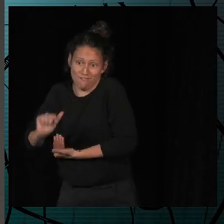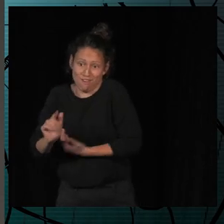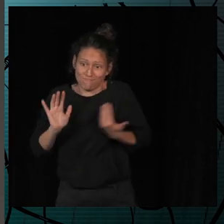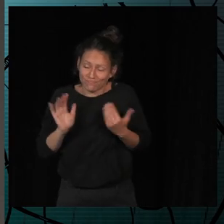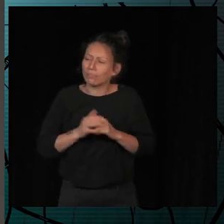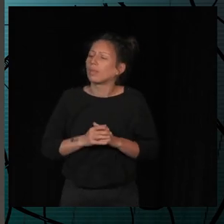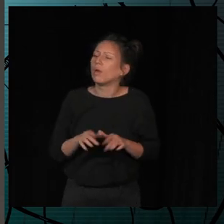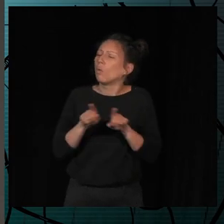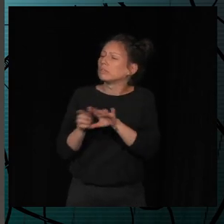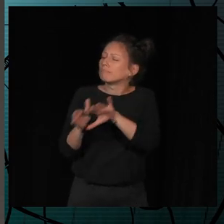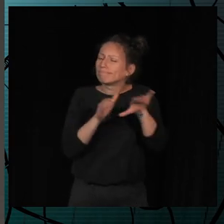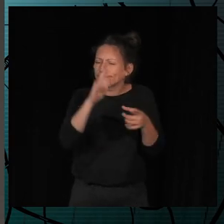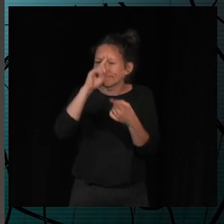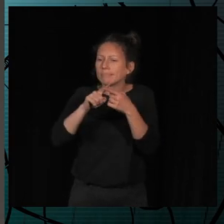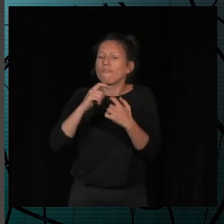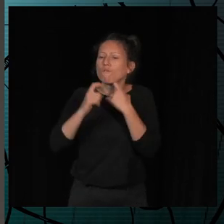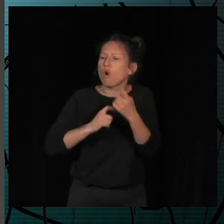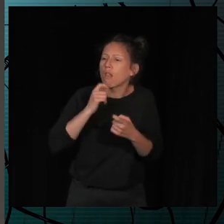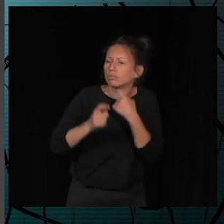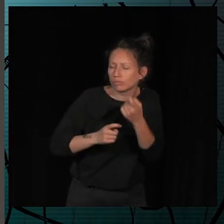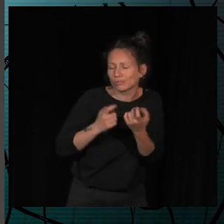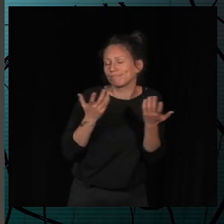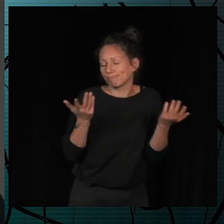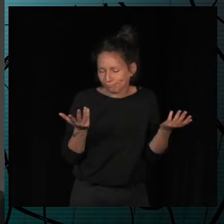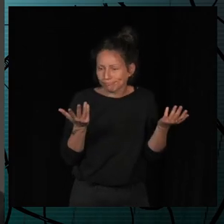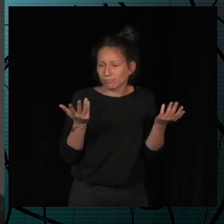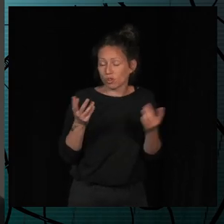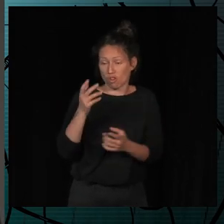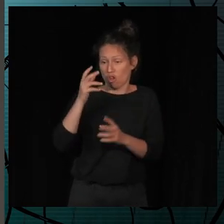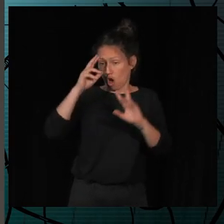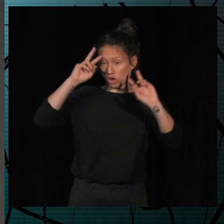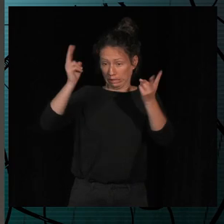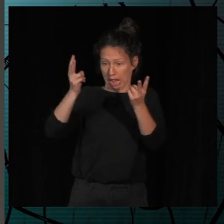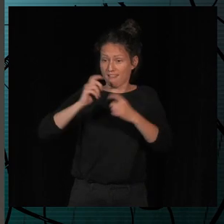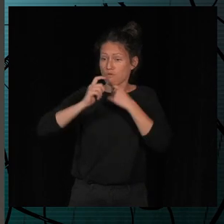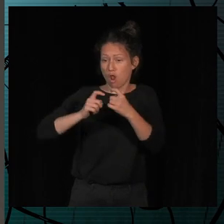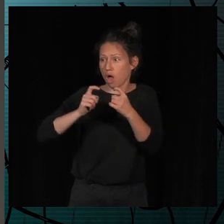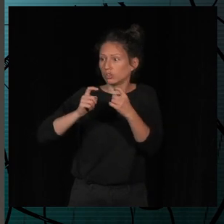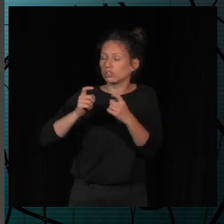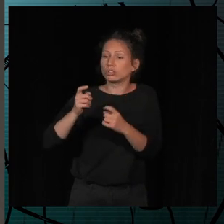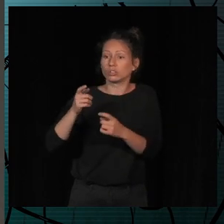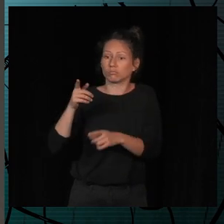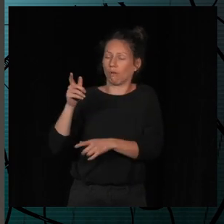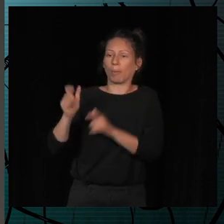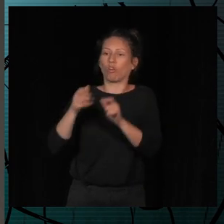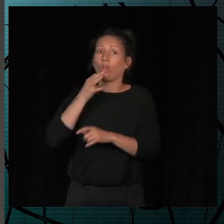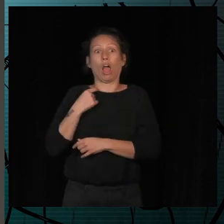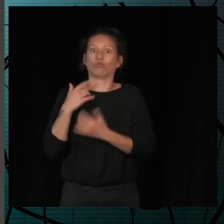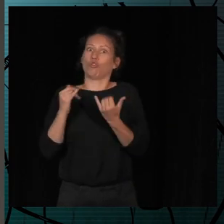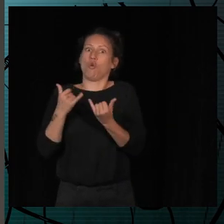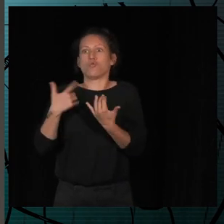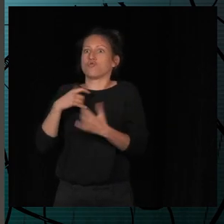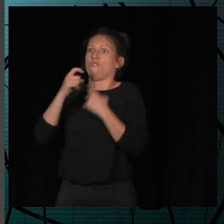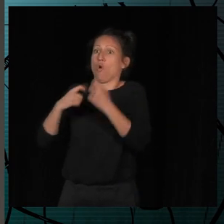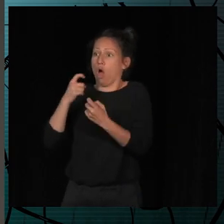aussi quand on évoque la violence pensez tout de suite contextualisation si quelqu'un vous dit les jeux violents rendent violents vous